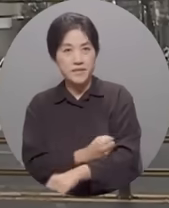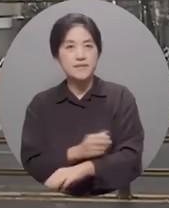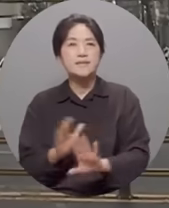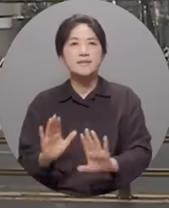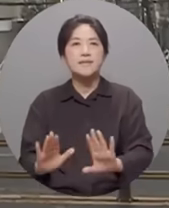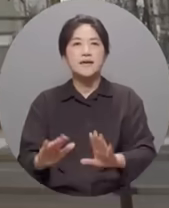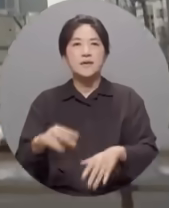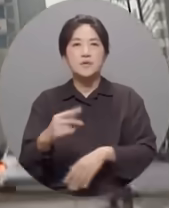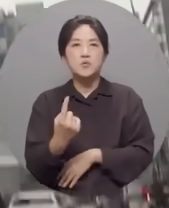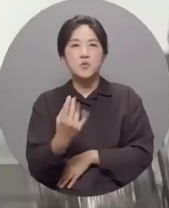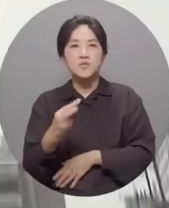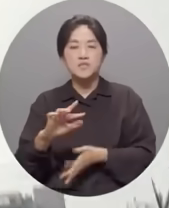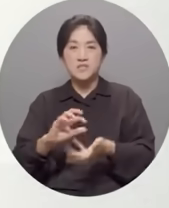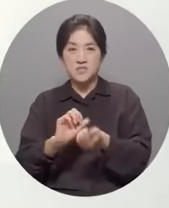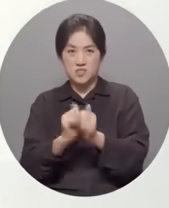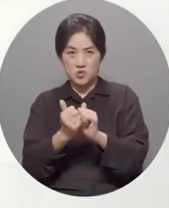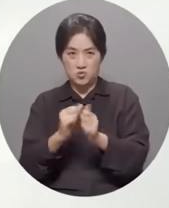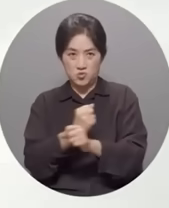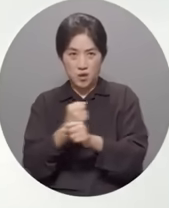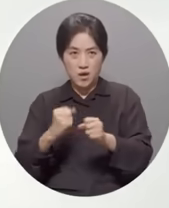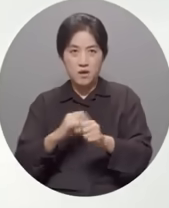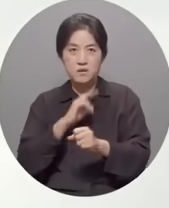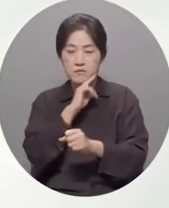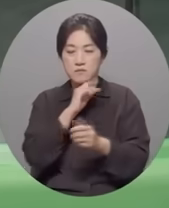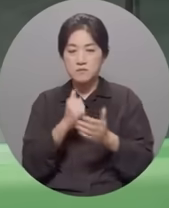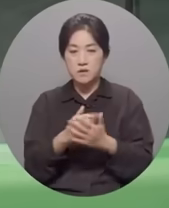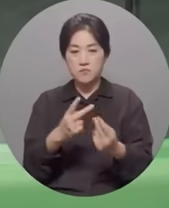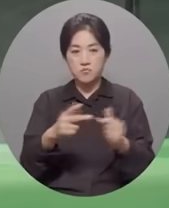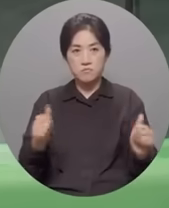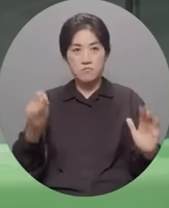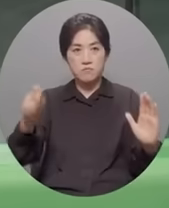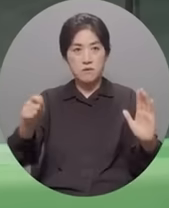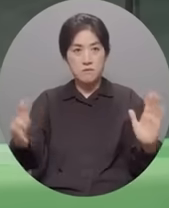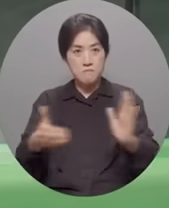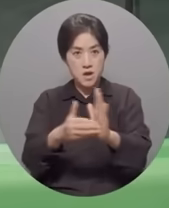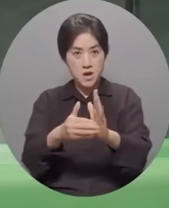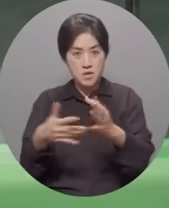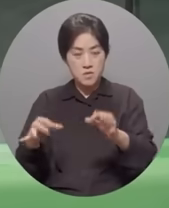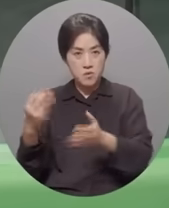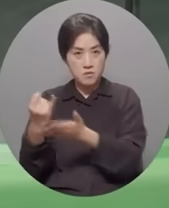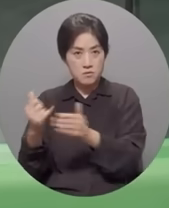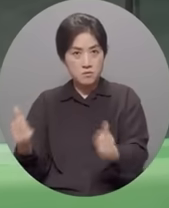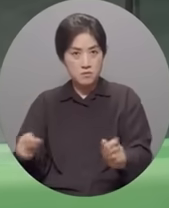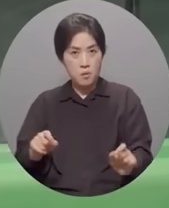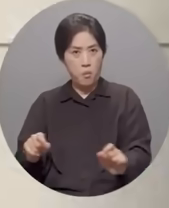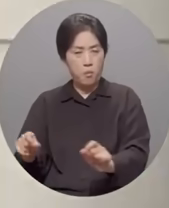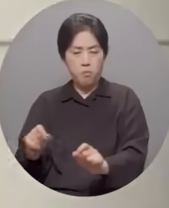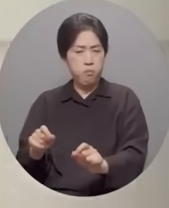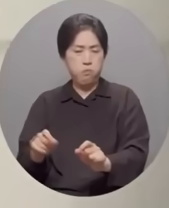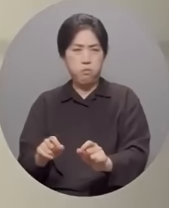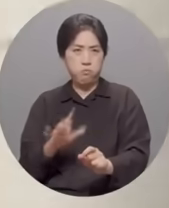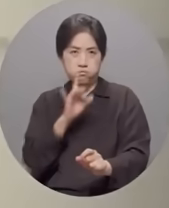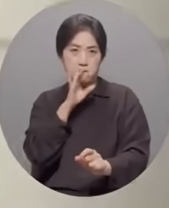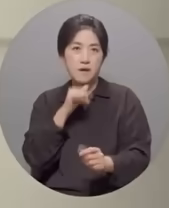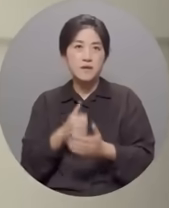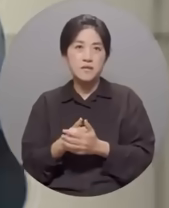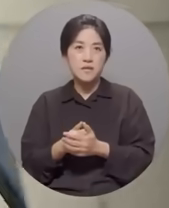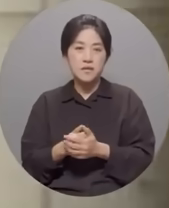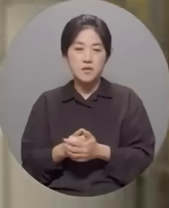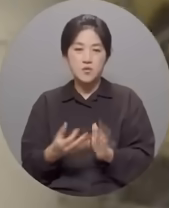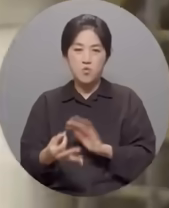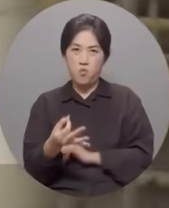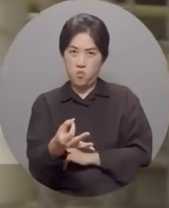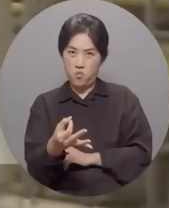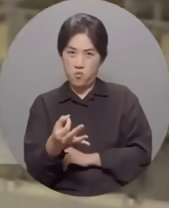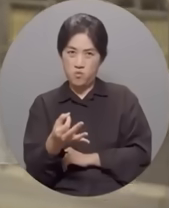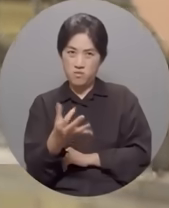도이치모터스 주가 조작 사건도 항소심 선고까지 나온 만큼 김여사 처분을 미룰 명분이 없습니다. 전주 손모 씨가